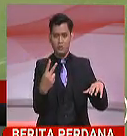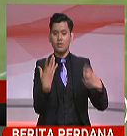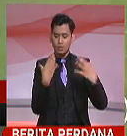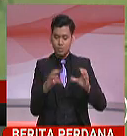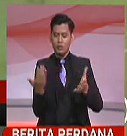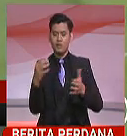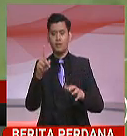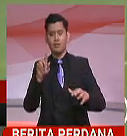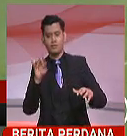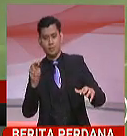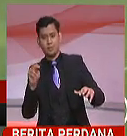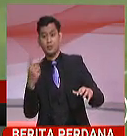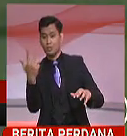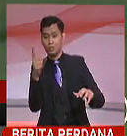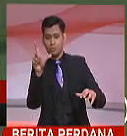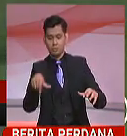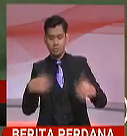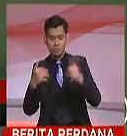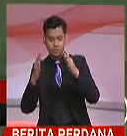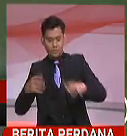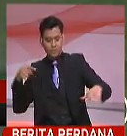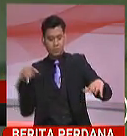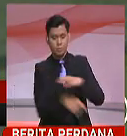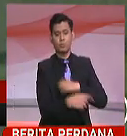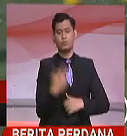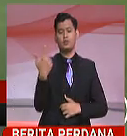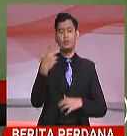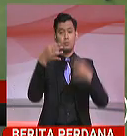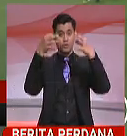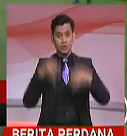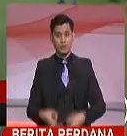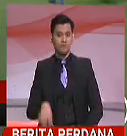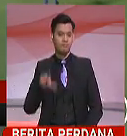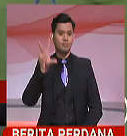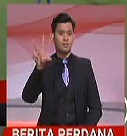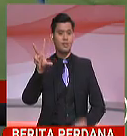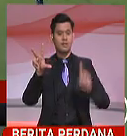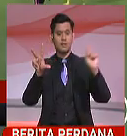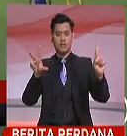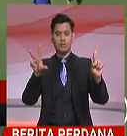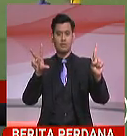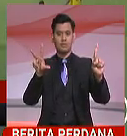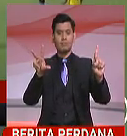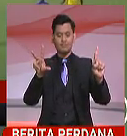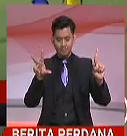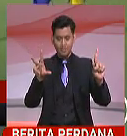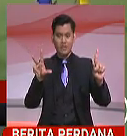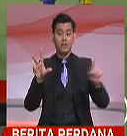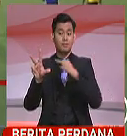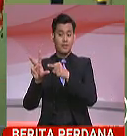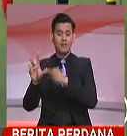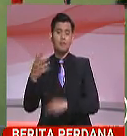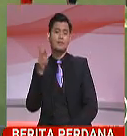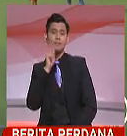dan Fayyad Zulkifli Amin. Keputusan menyaksikan skuad Elang Merah yang memulakan kempen agak hambar berjaya melonjak ke tangga keempat